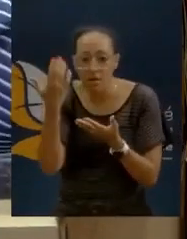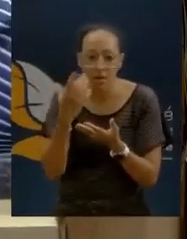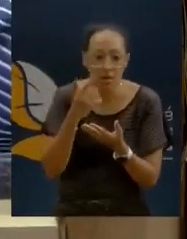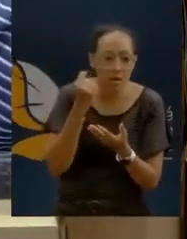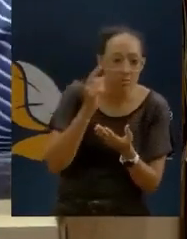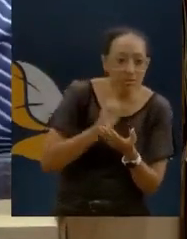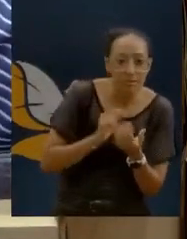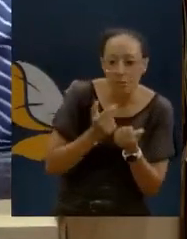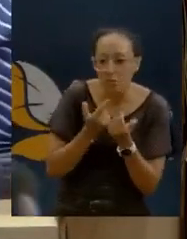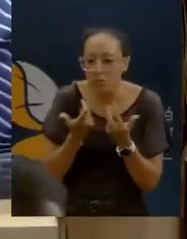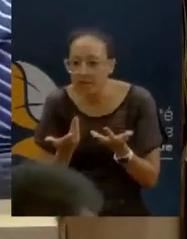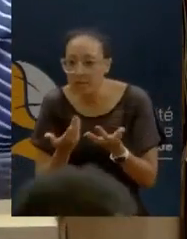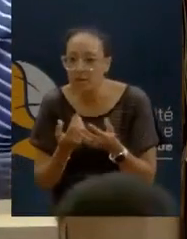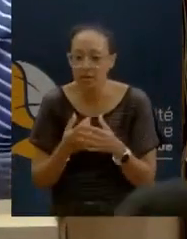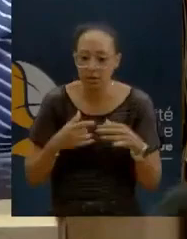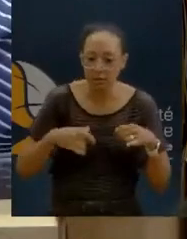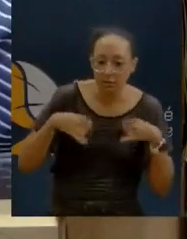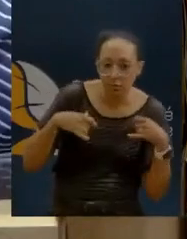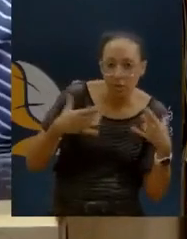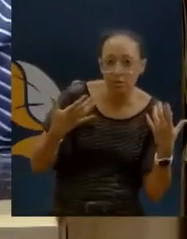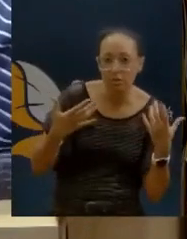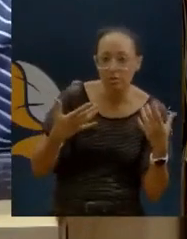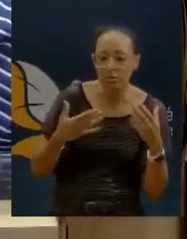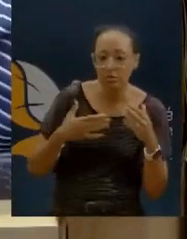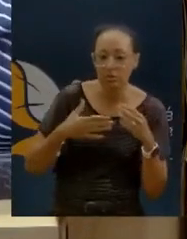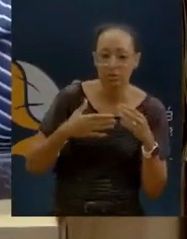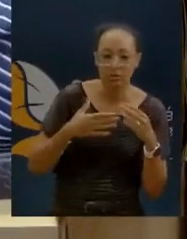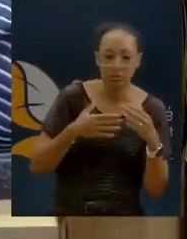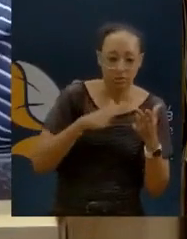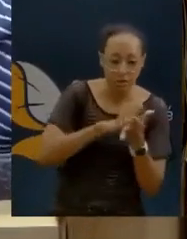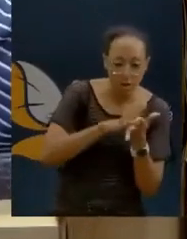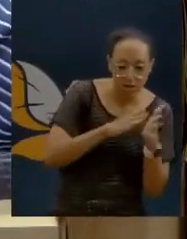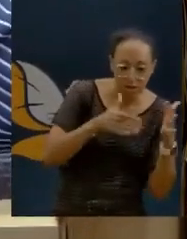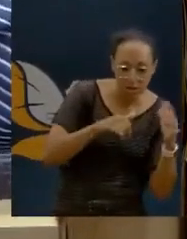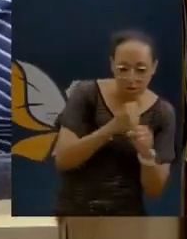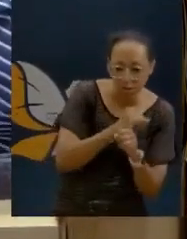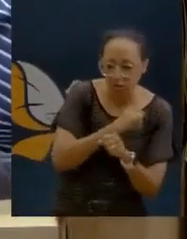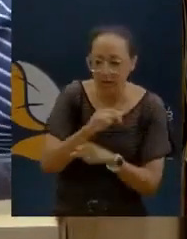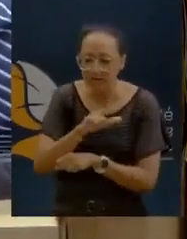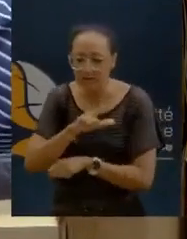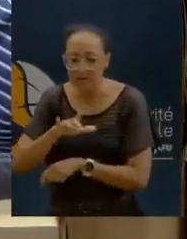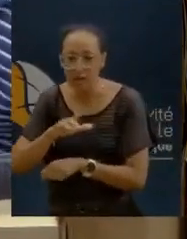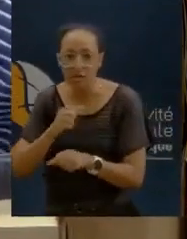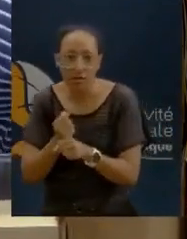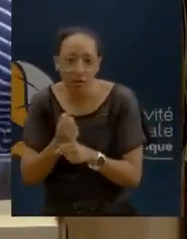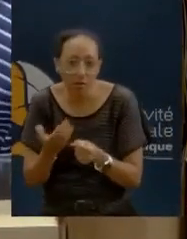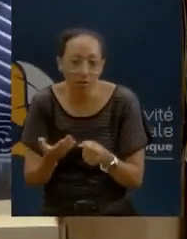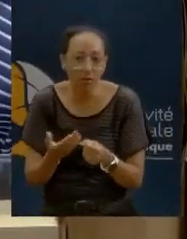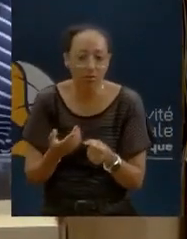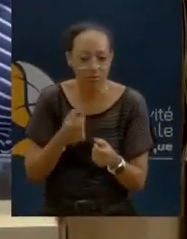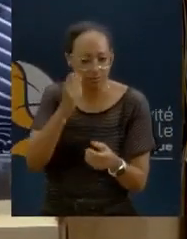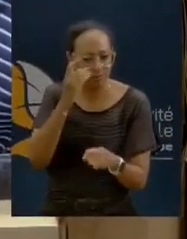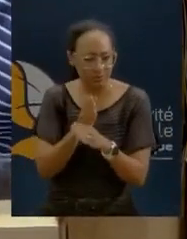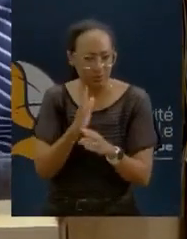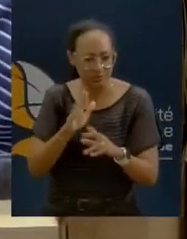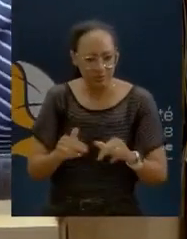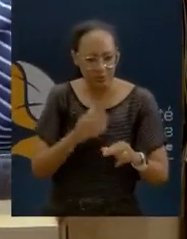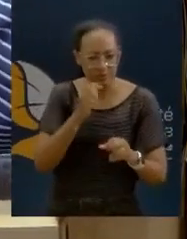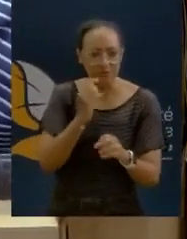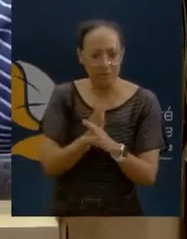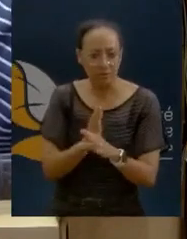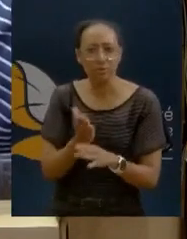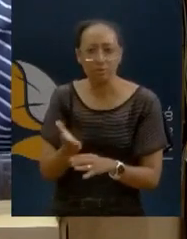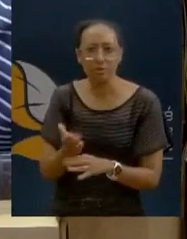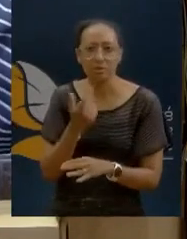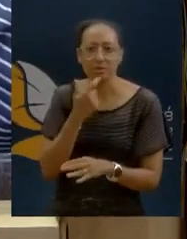femmes, combien de jeunes de la tranche 16-25 ans, puisque c'est prévu dans la convention, qu'on doit nous